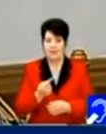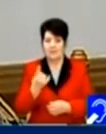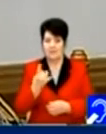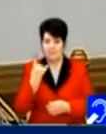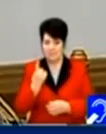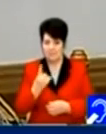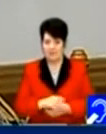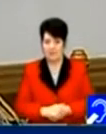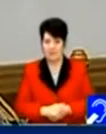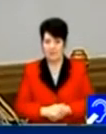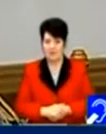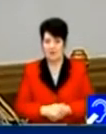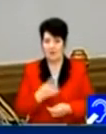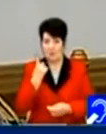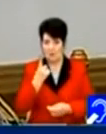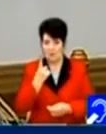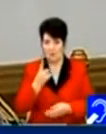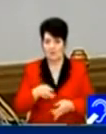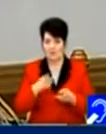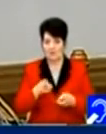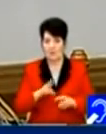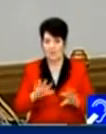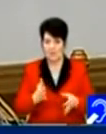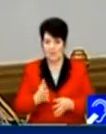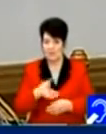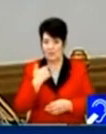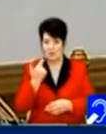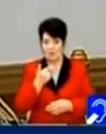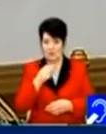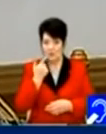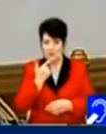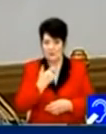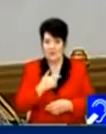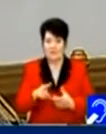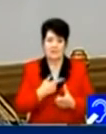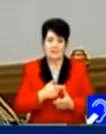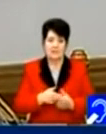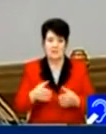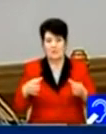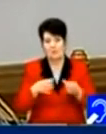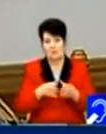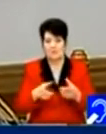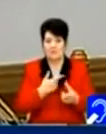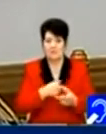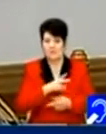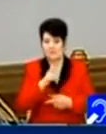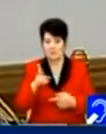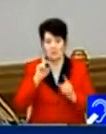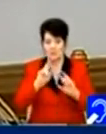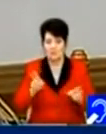primul. Adică un infractor, noi la moment nu puteam să cunoaștem, este un infractor sau este un grup